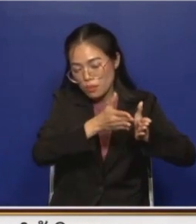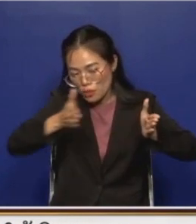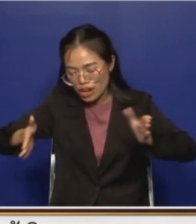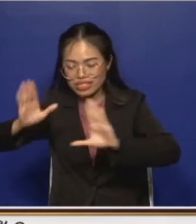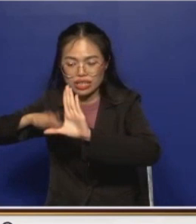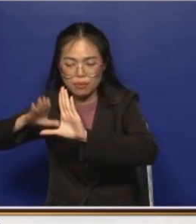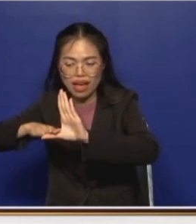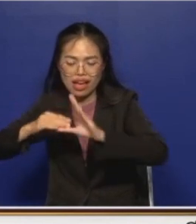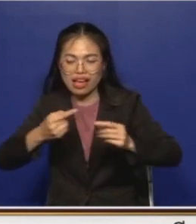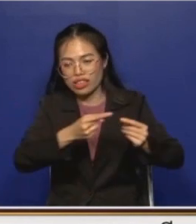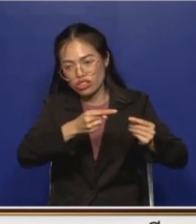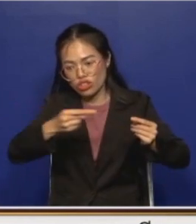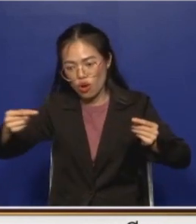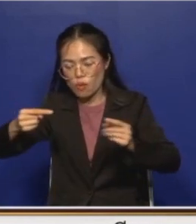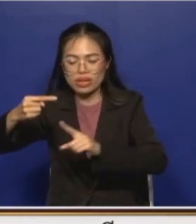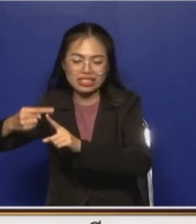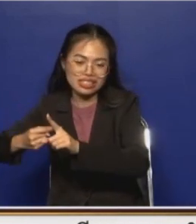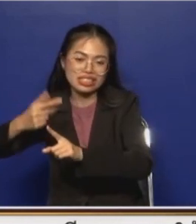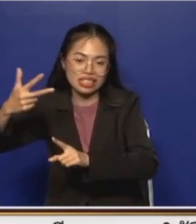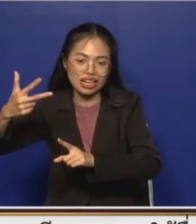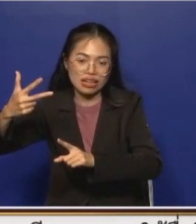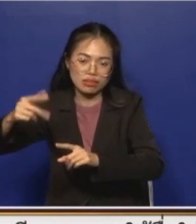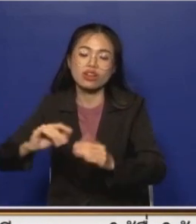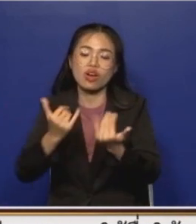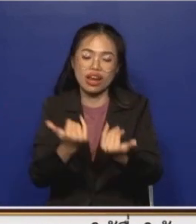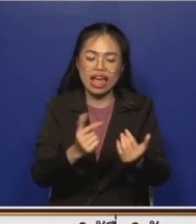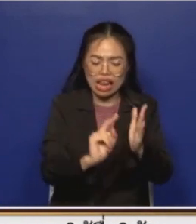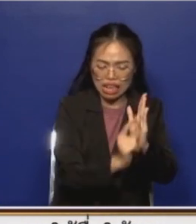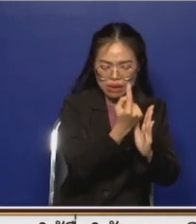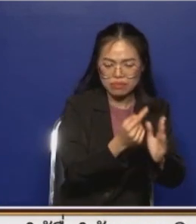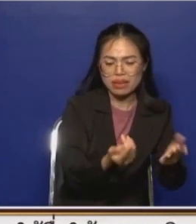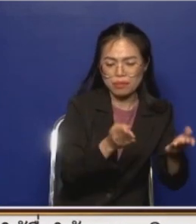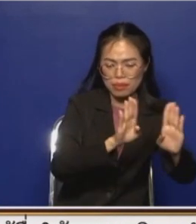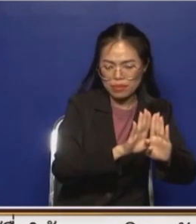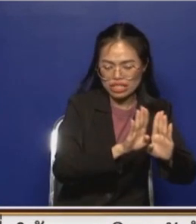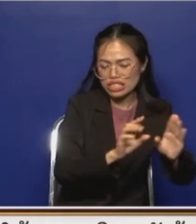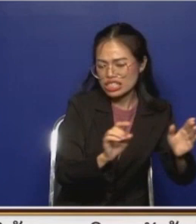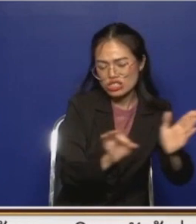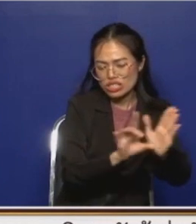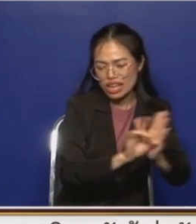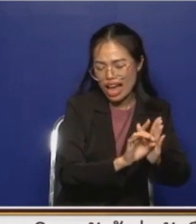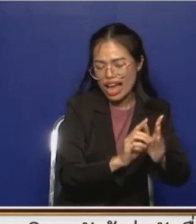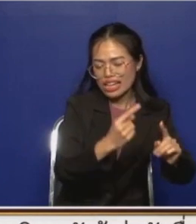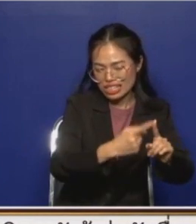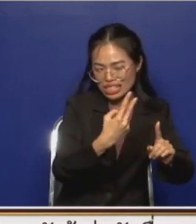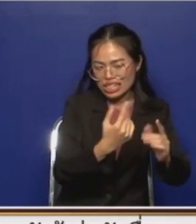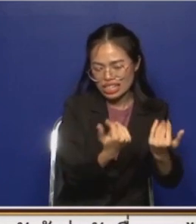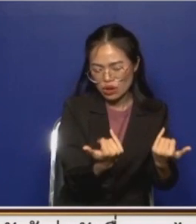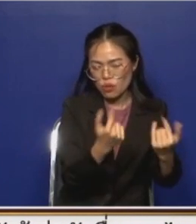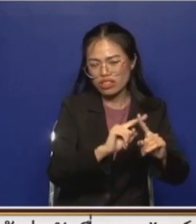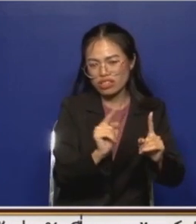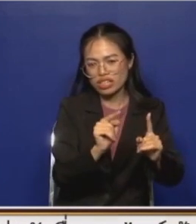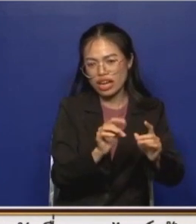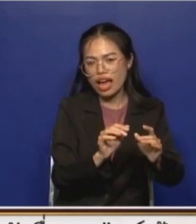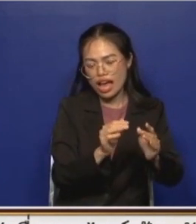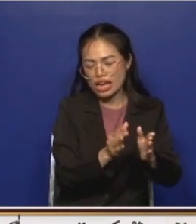อฮะต้องไปแย่งปรากฏว่าต้องเอาอะไรฮะเอาหลักฐานไปฮะก็เกิดคนเด็กหนุ่มเด็กสาวบางคนที่เป็น